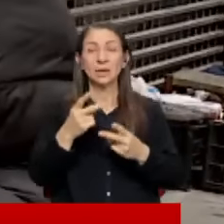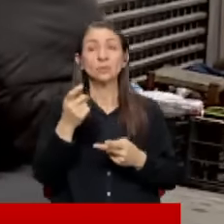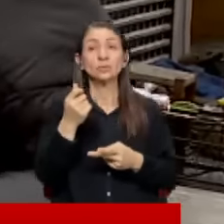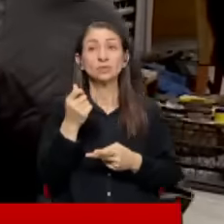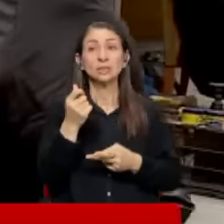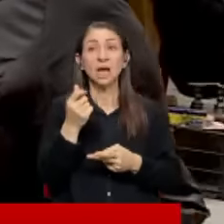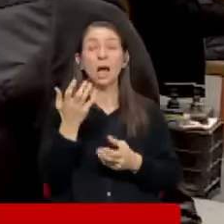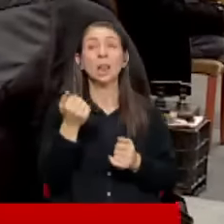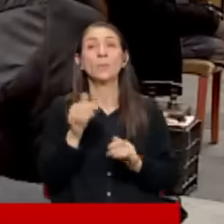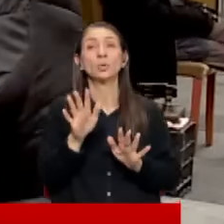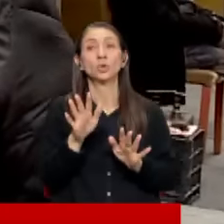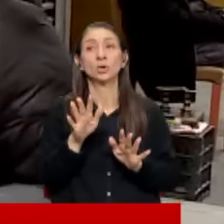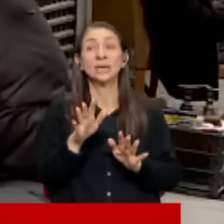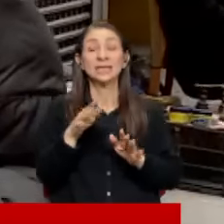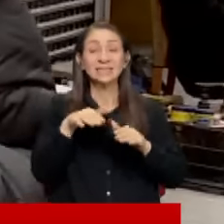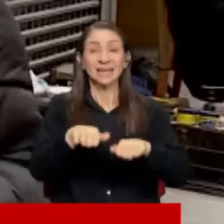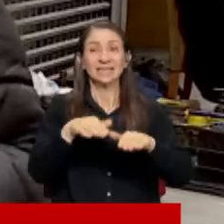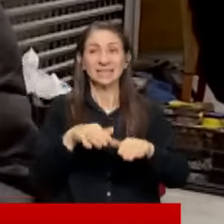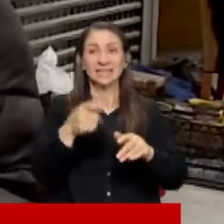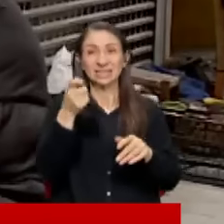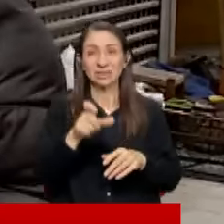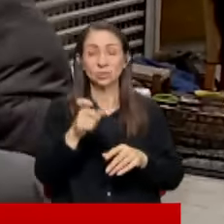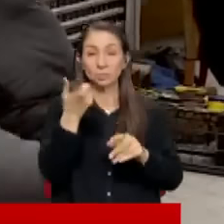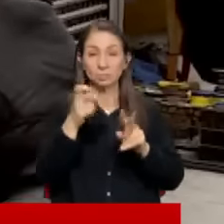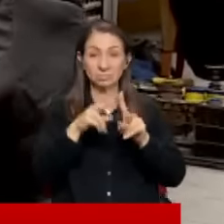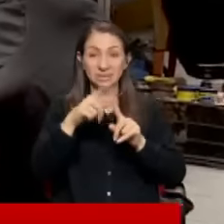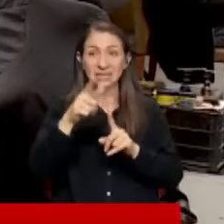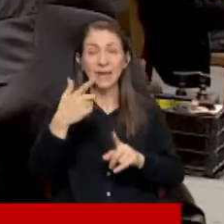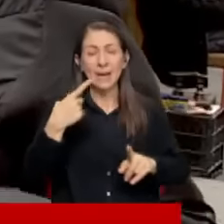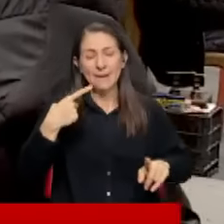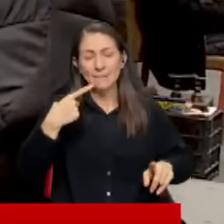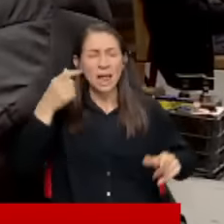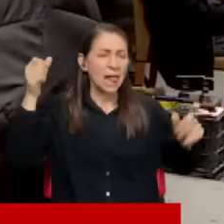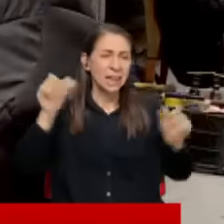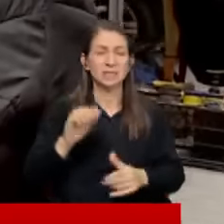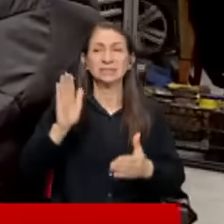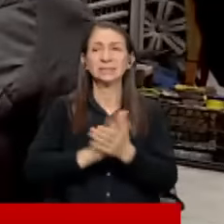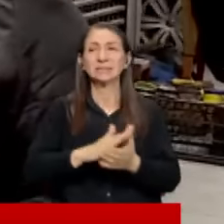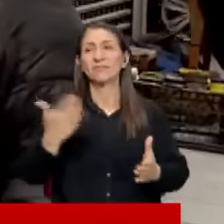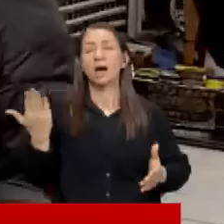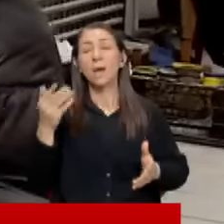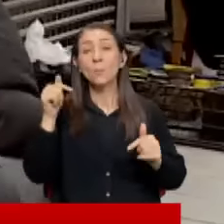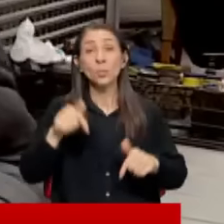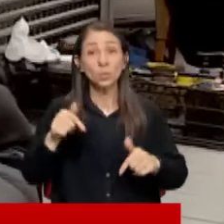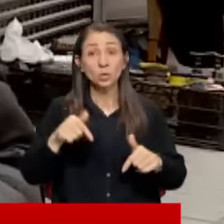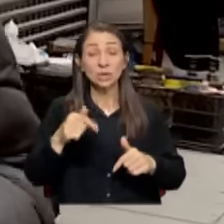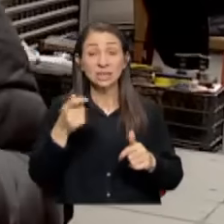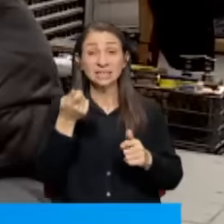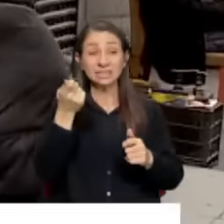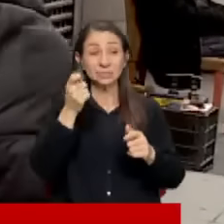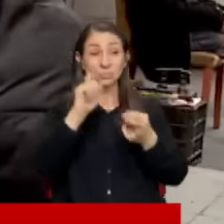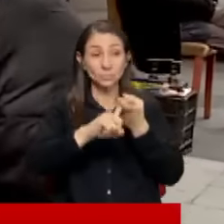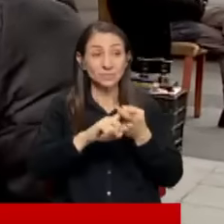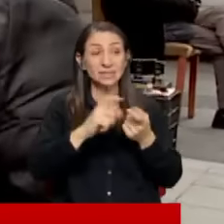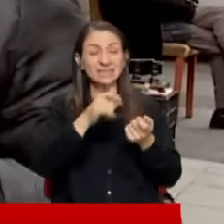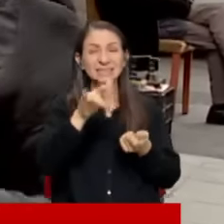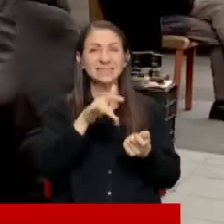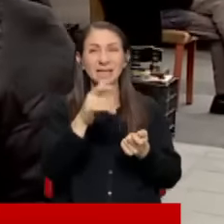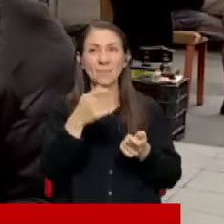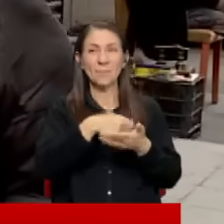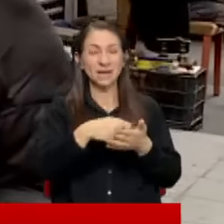ücreti alamıyordu. Tekstil işçisi Ümit Timur dayanamadı, istifa etti. Bugünse İşkur'a işsizlik